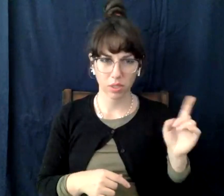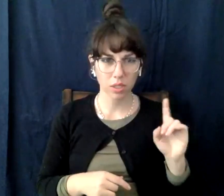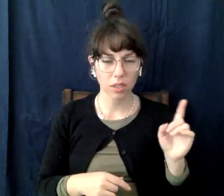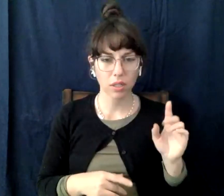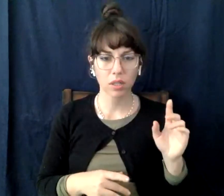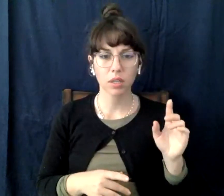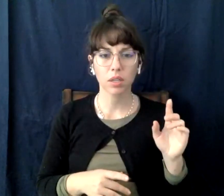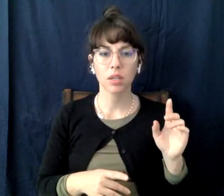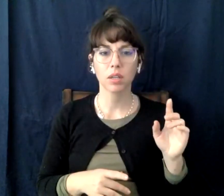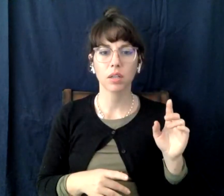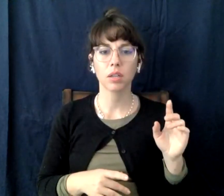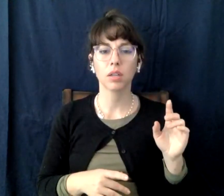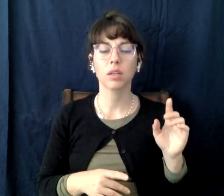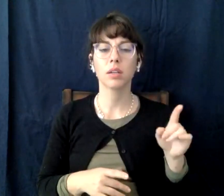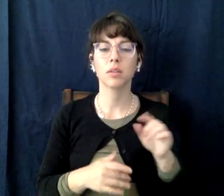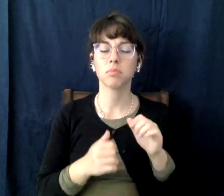Hey, thank you for that. you. Great.